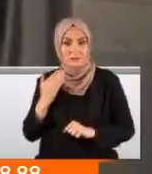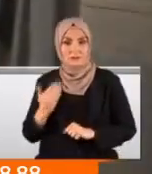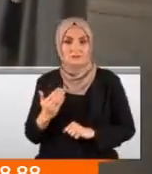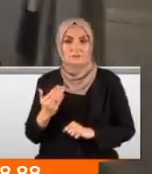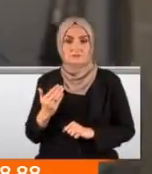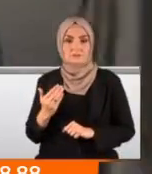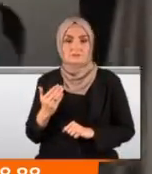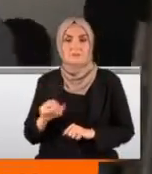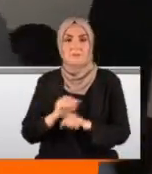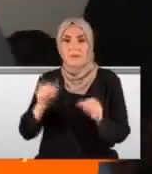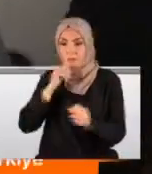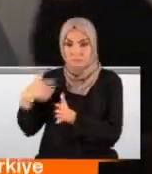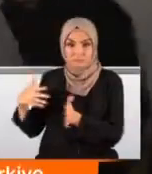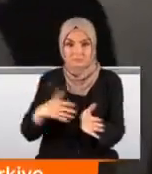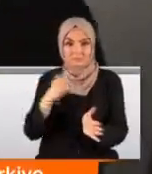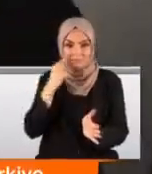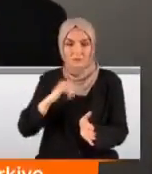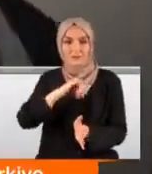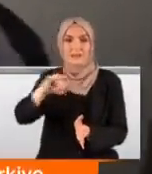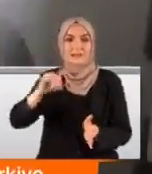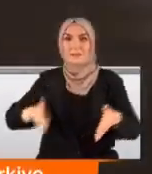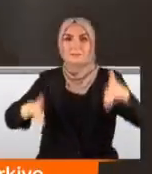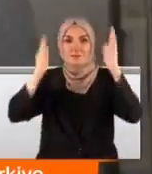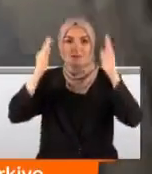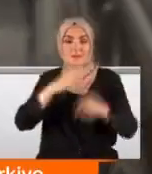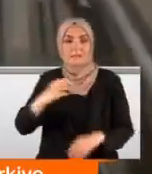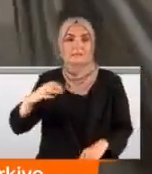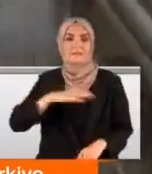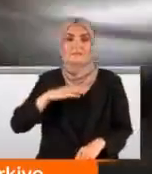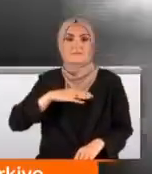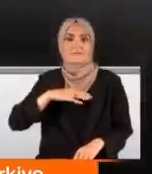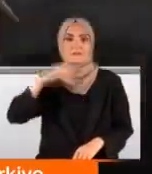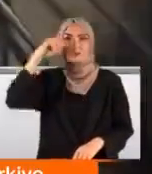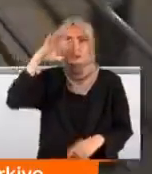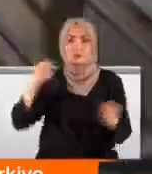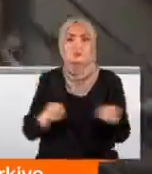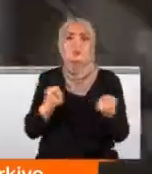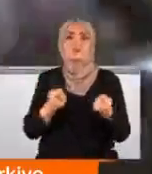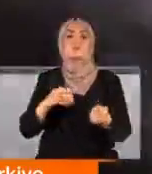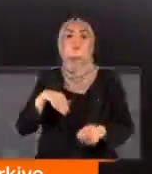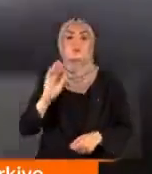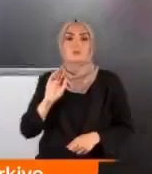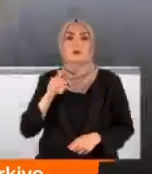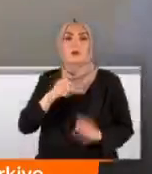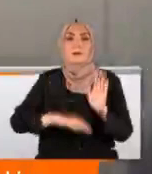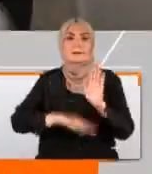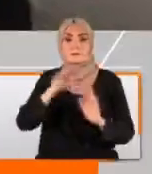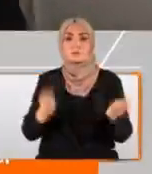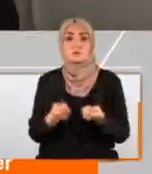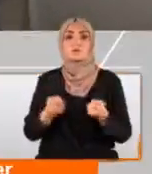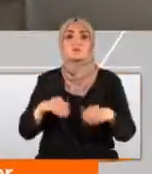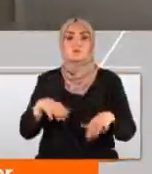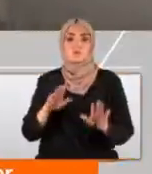da oldukça olumsuz etkiledi. Işıklar çalışmıyor, yanmıyor. Asansörler de aktif halde değil. Hal böyle olunca